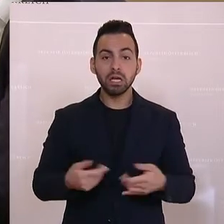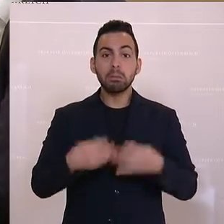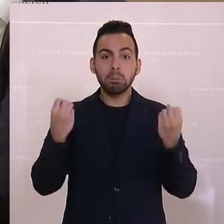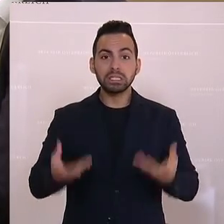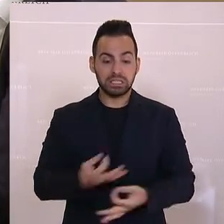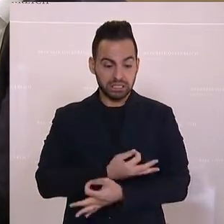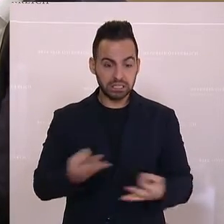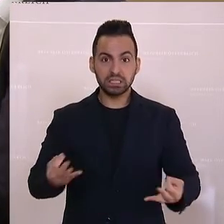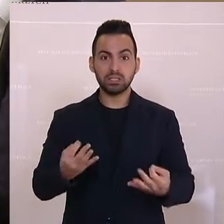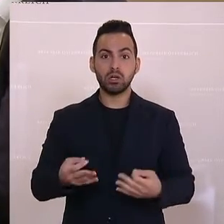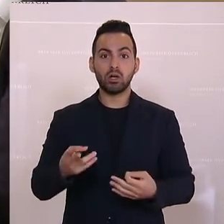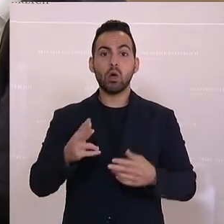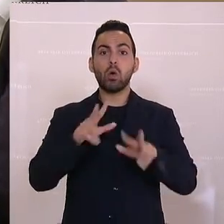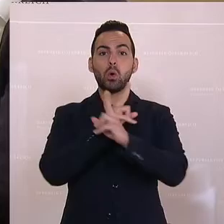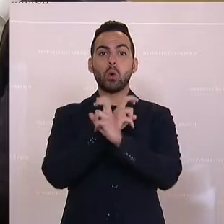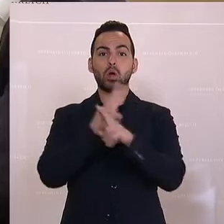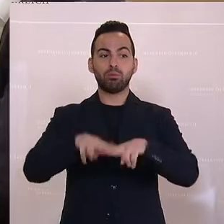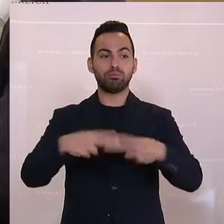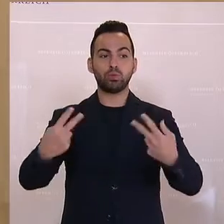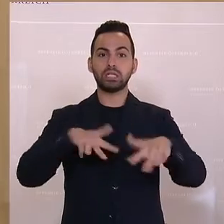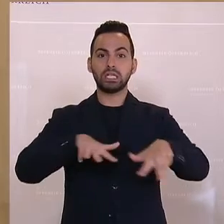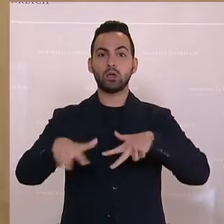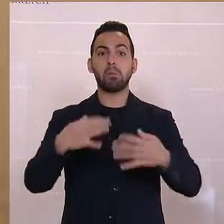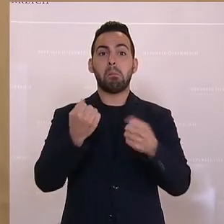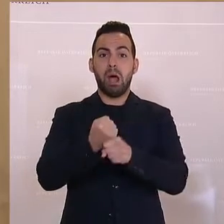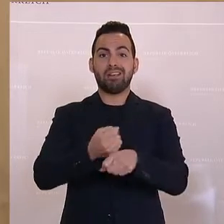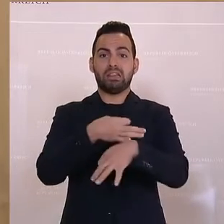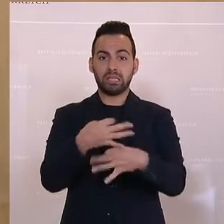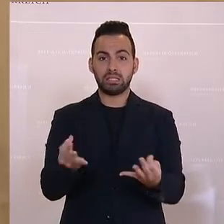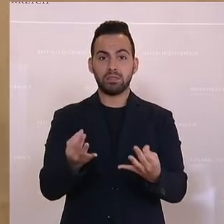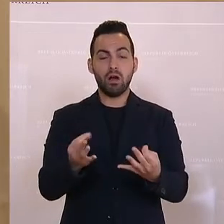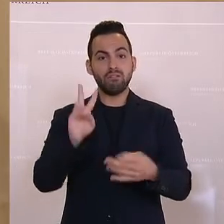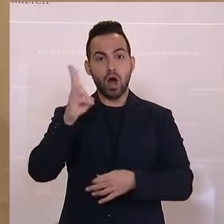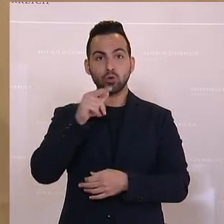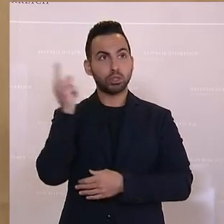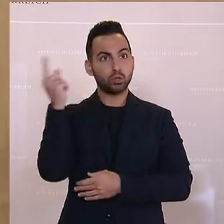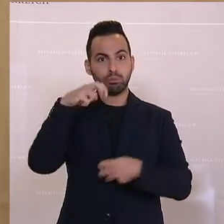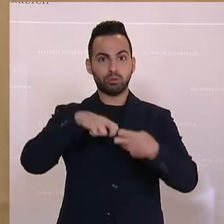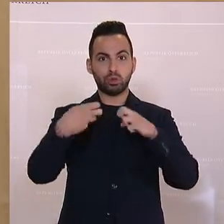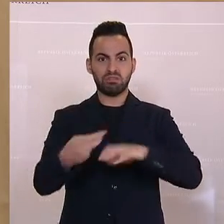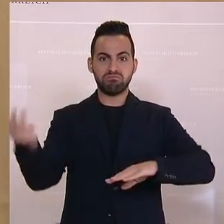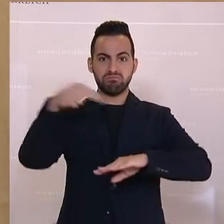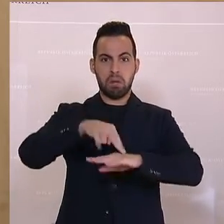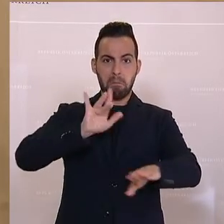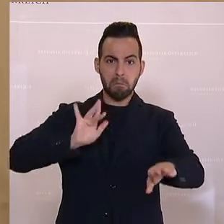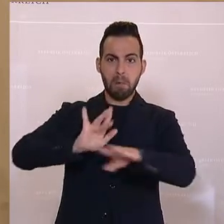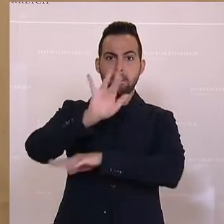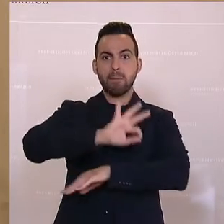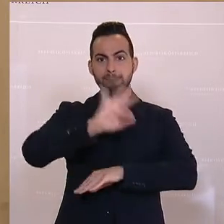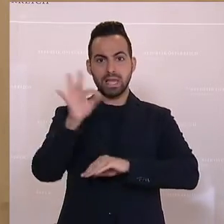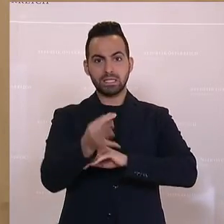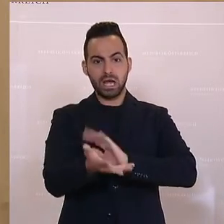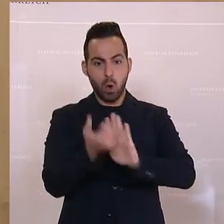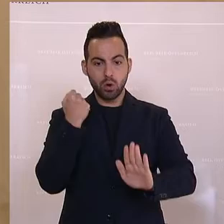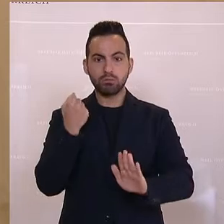macht auch die österreichische Bundesregierung nichts, anstatt dass sie sich in Brüssel auf die Hinterfüße stellen. Um das Beste herauszuholen, sind sie